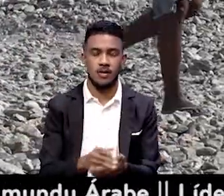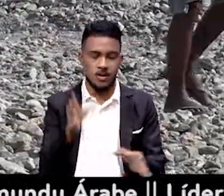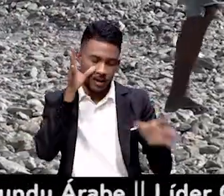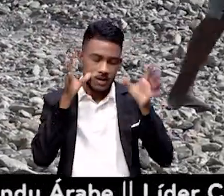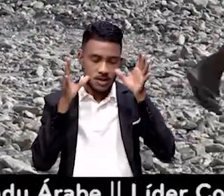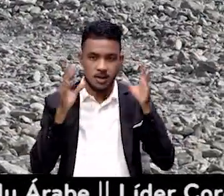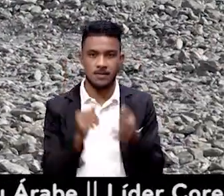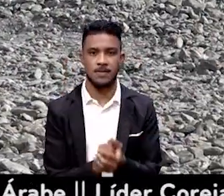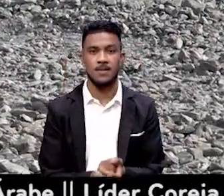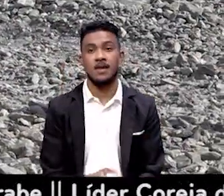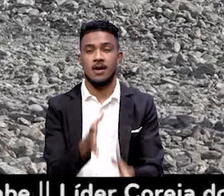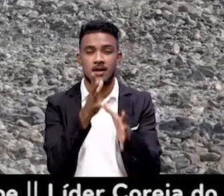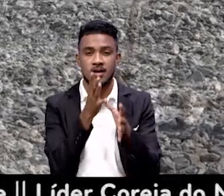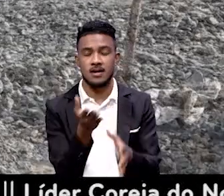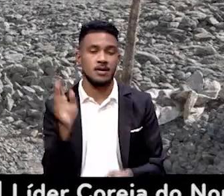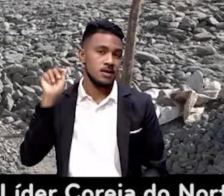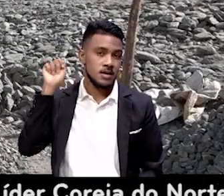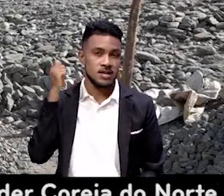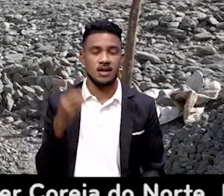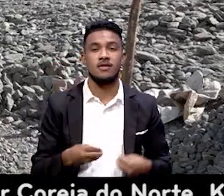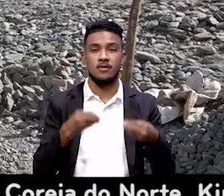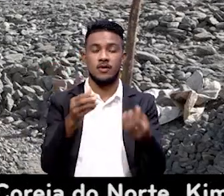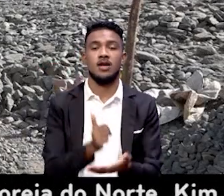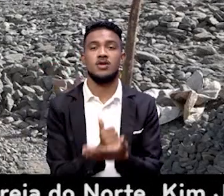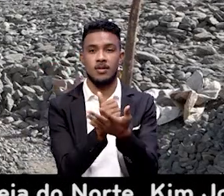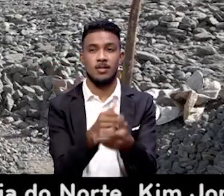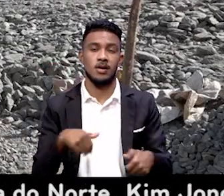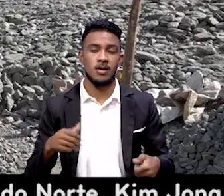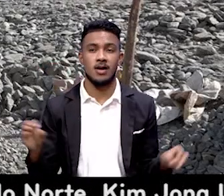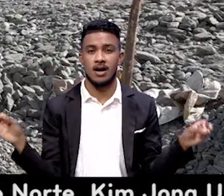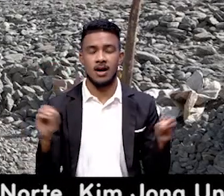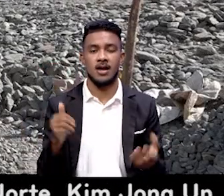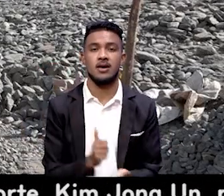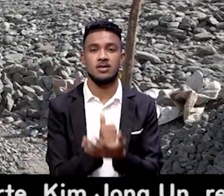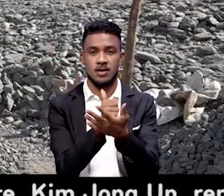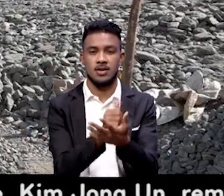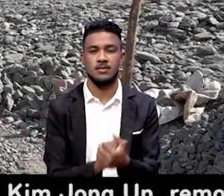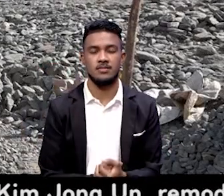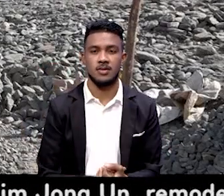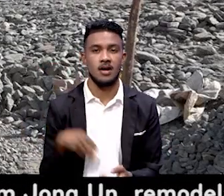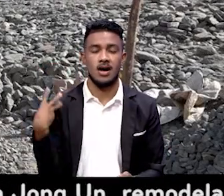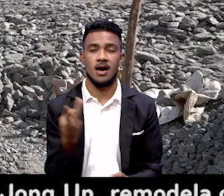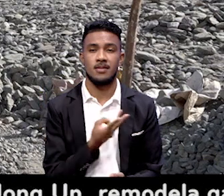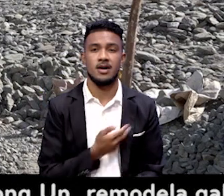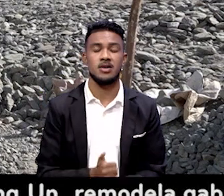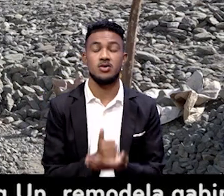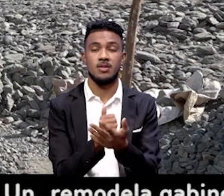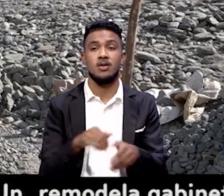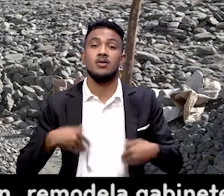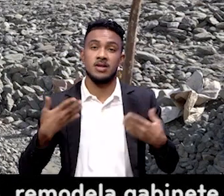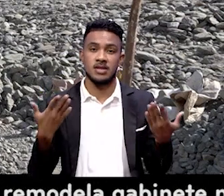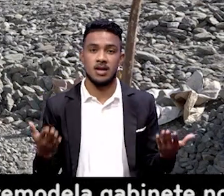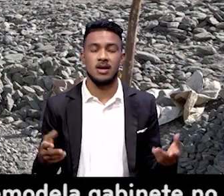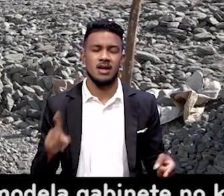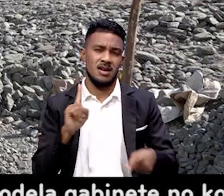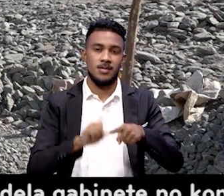Abu dia sih lah for ajuda bawa malu kan lah, nesang ayah. Lai sudah malu ida sa. Ami sudah malu dia kan sa, dia adalah dia